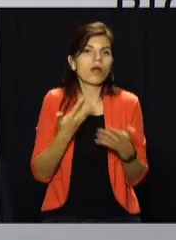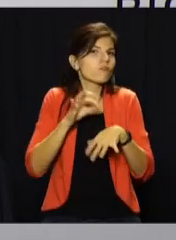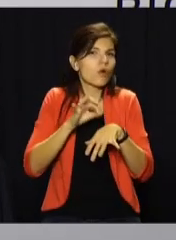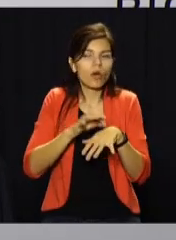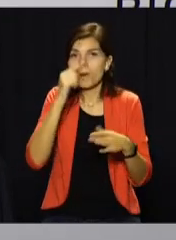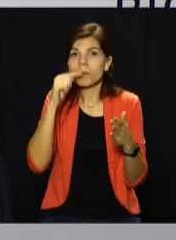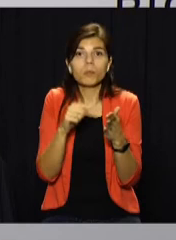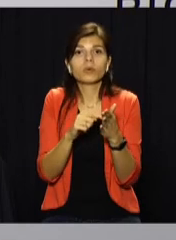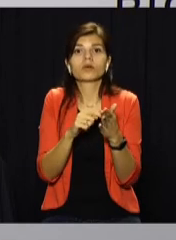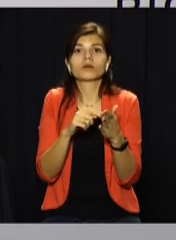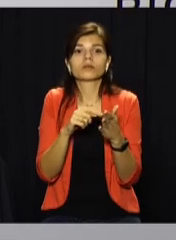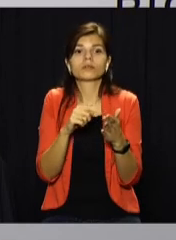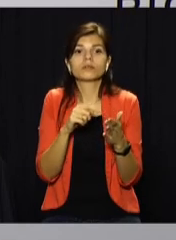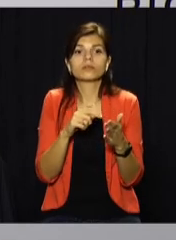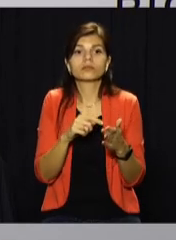під час